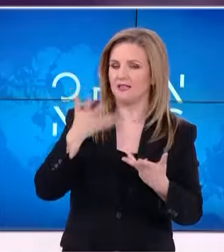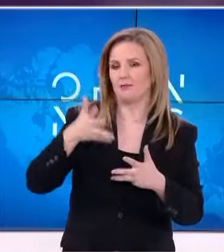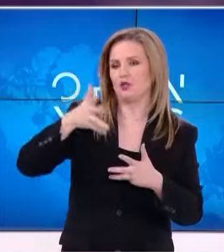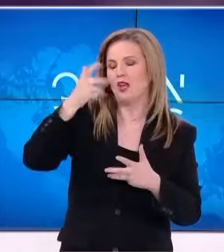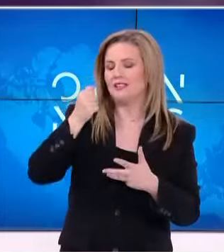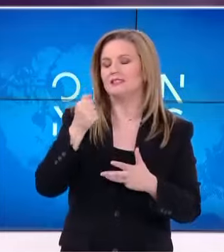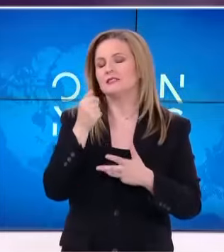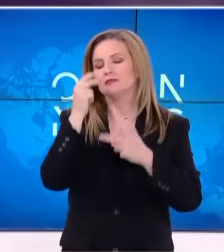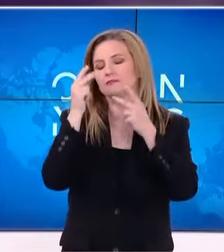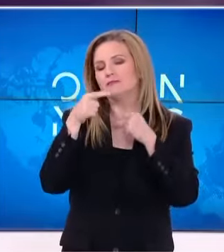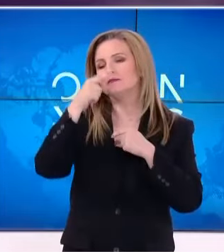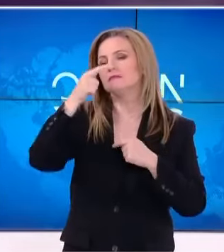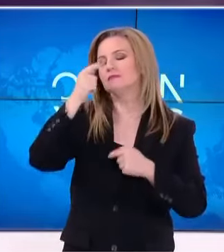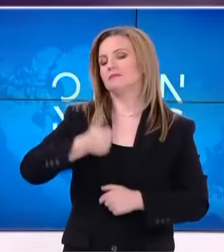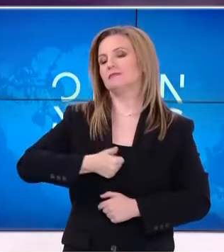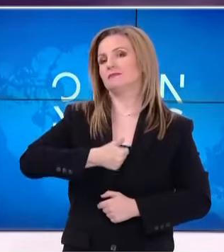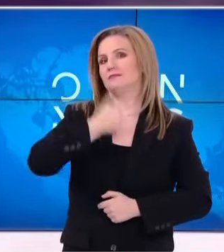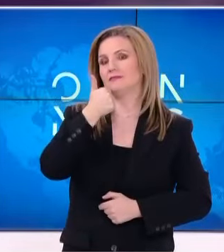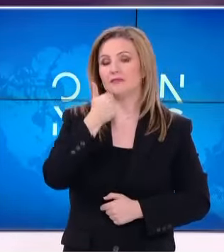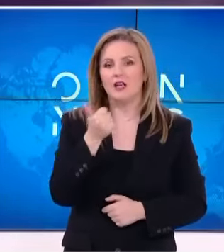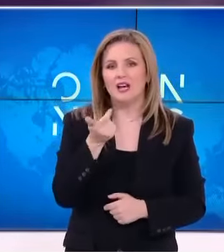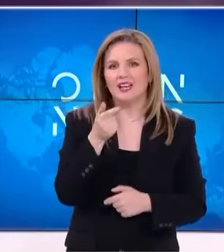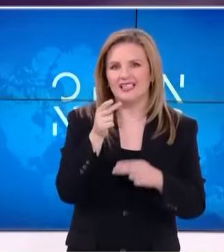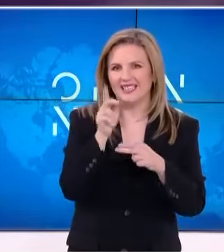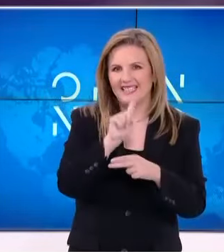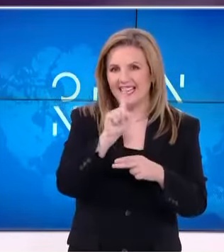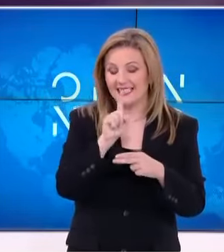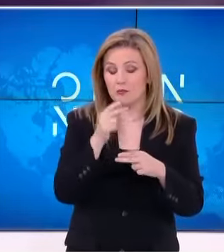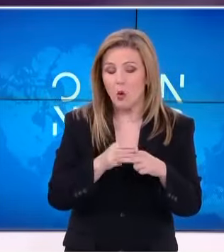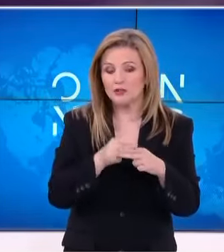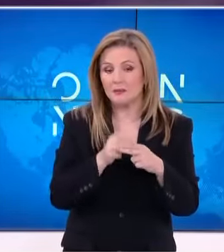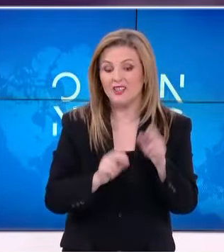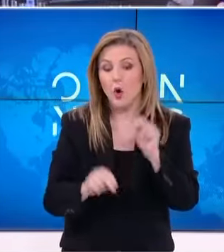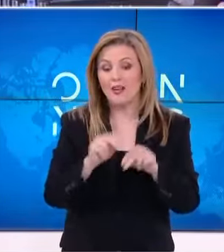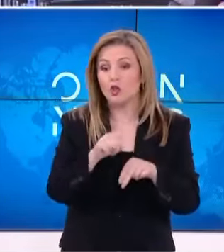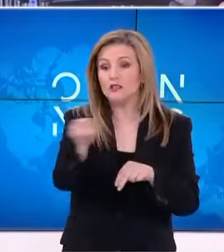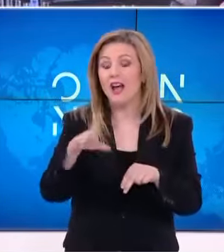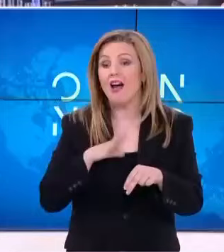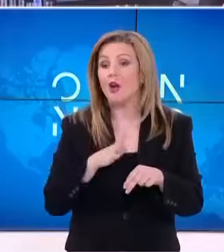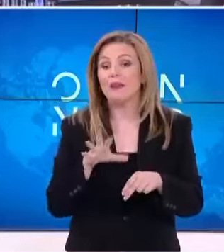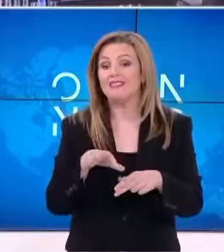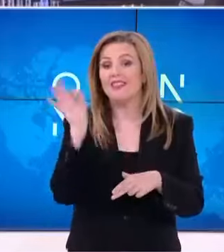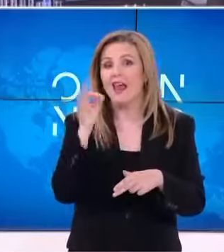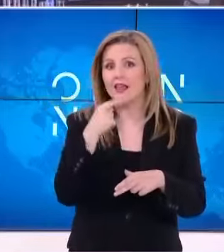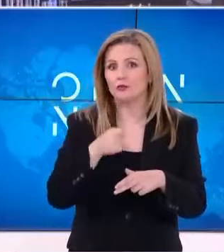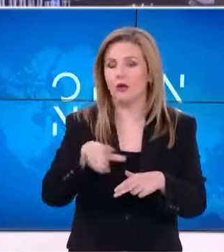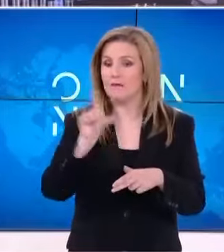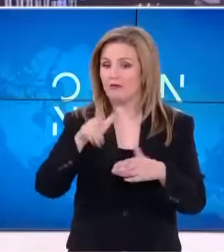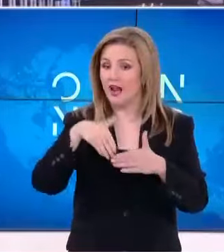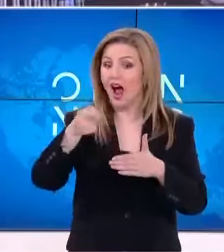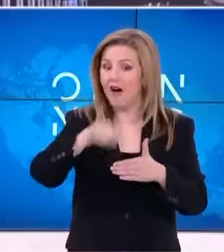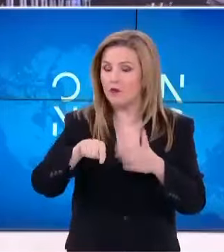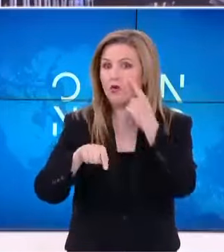τι θα πουν οι πολίτες την κυριακή έχει τεράστια σημασία για το ποια θα είναι η συνθήκη από τη δευτέρα γ αυτό και θέλουμε οι